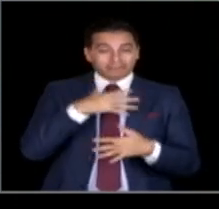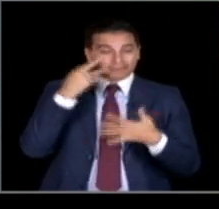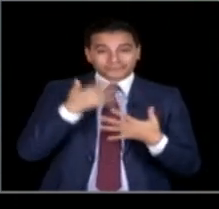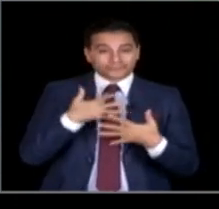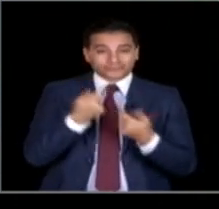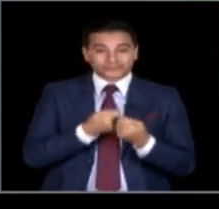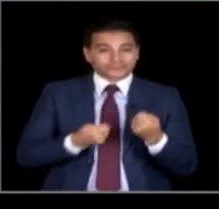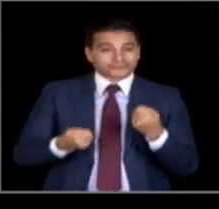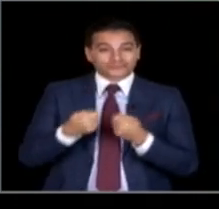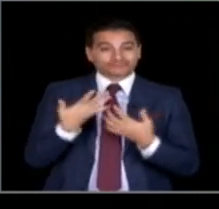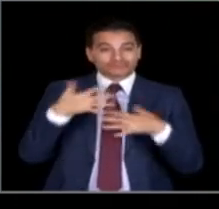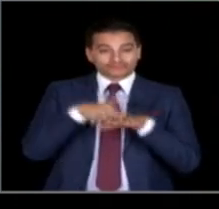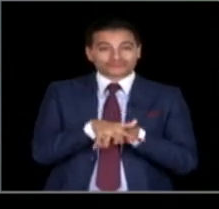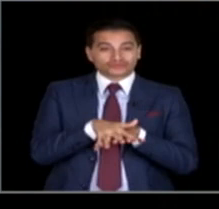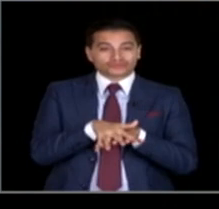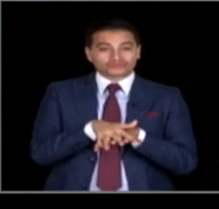أنا شارك